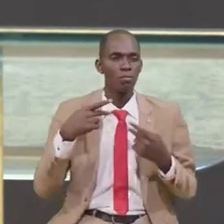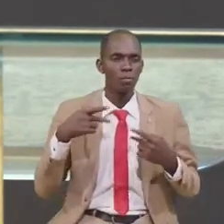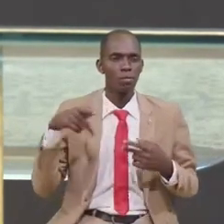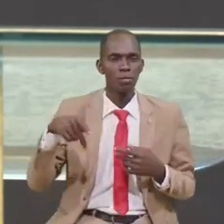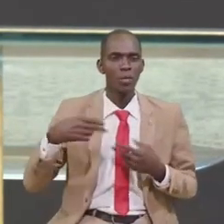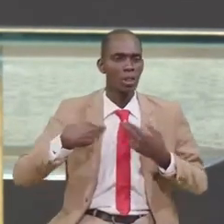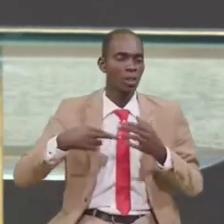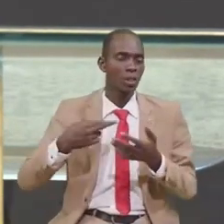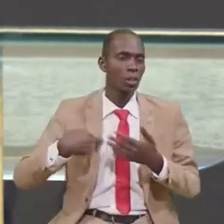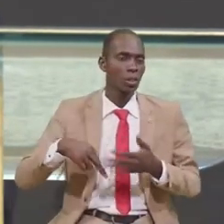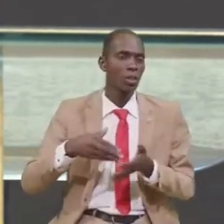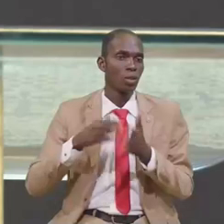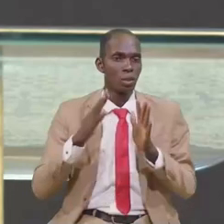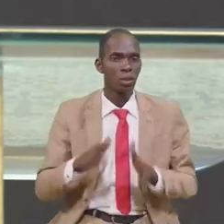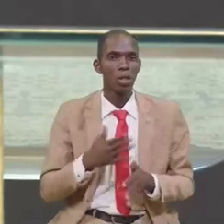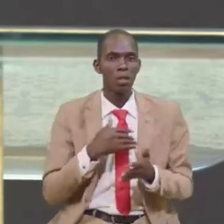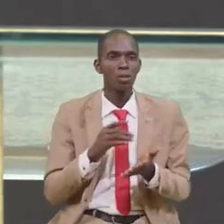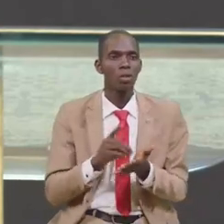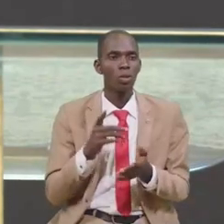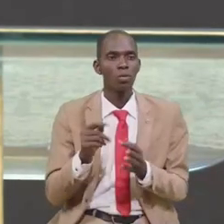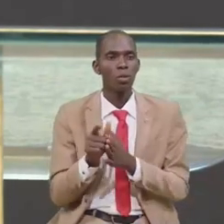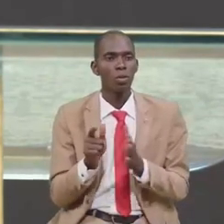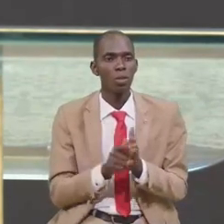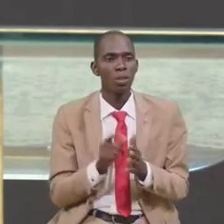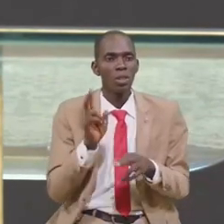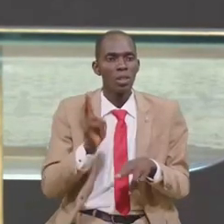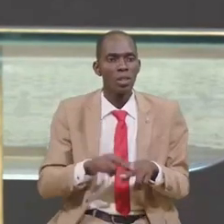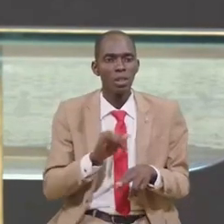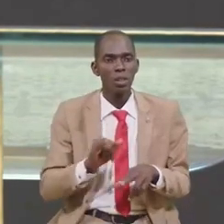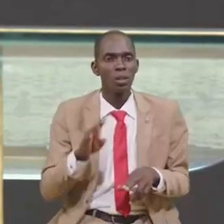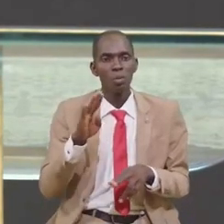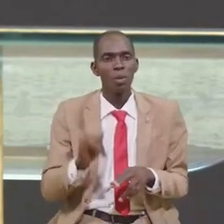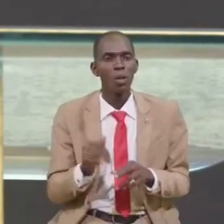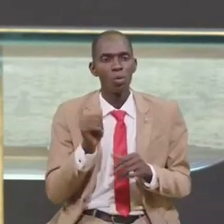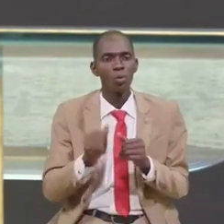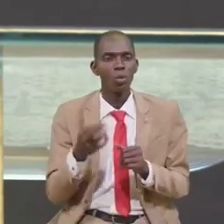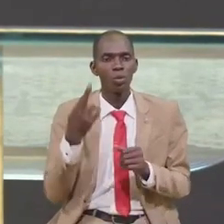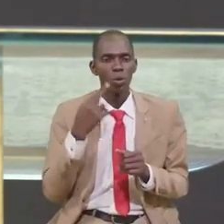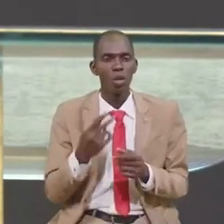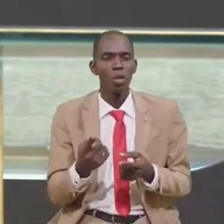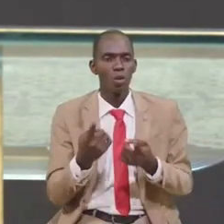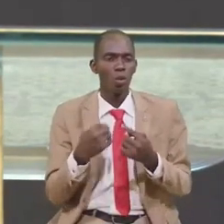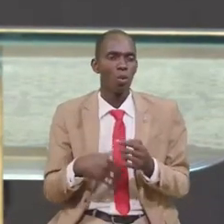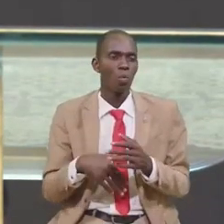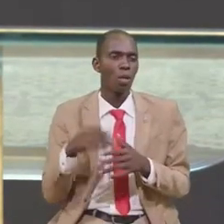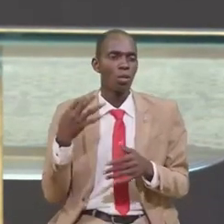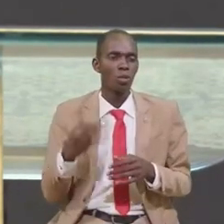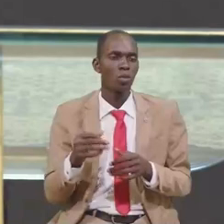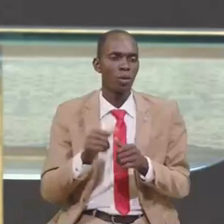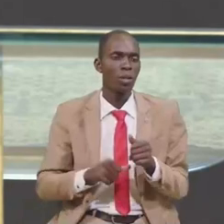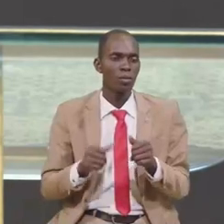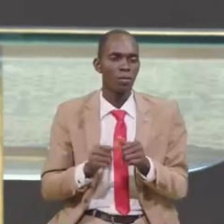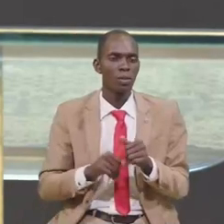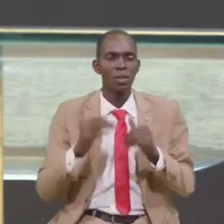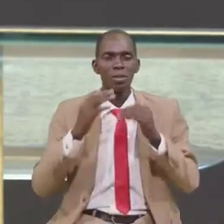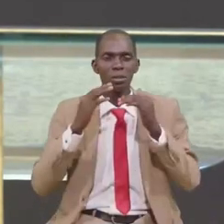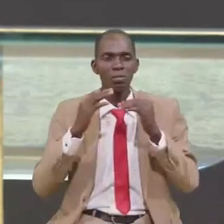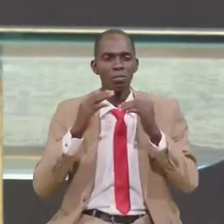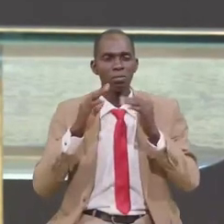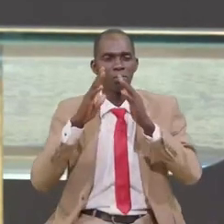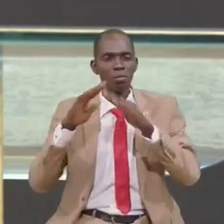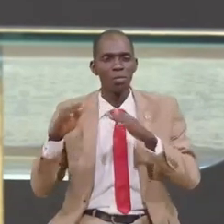assis, venus de tous les villages de la Galilée, de la Judée et de Jérusalem. Et